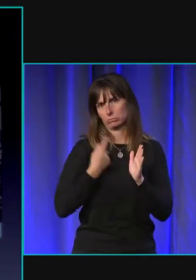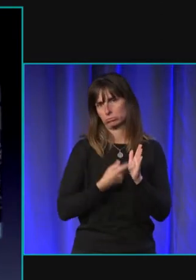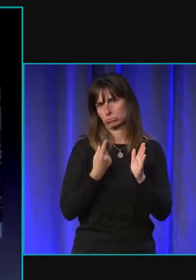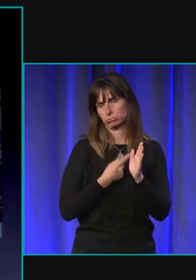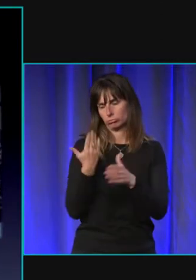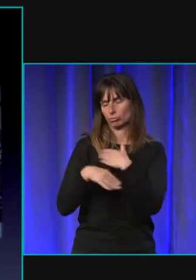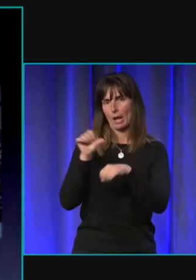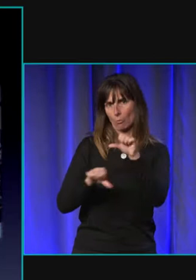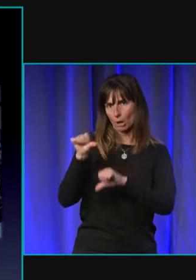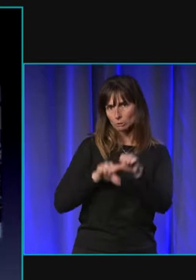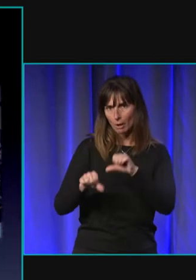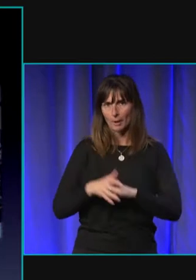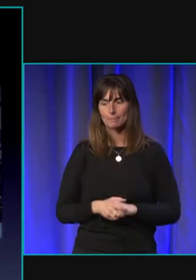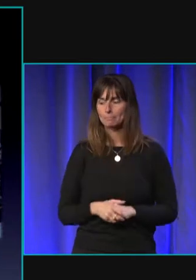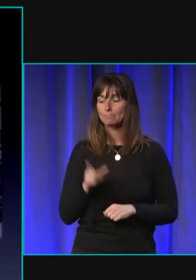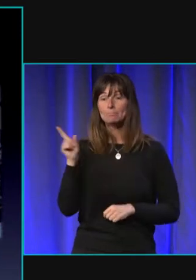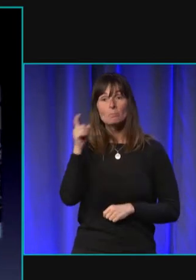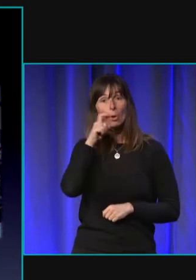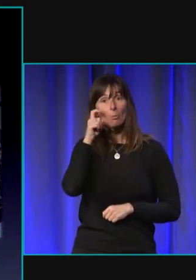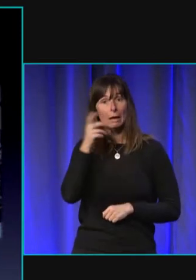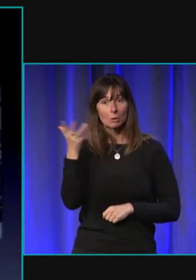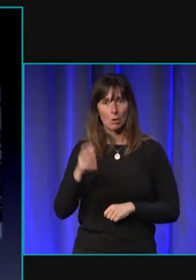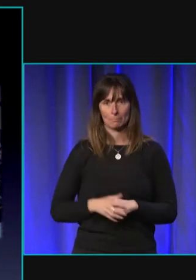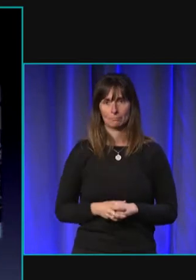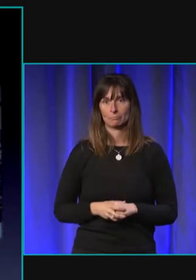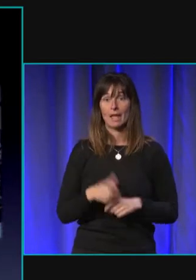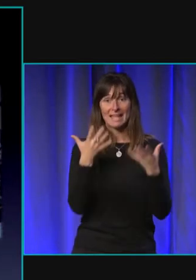mon laboratoire. Donc là, ici, vous avez